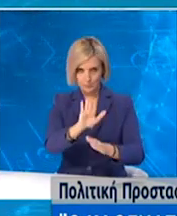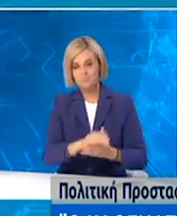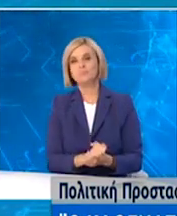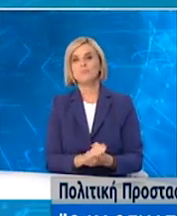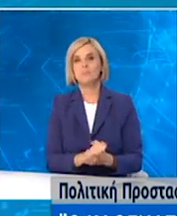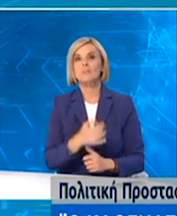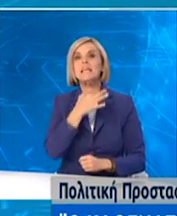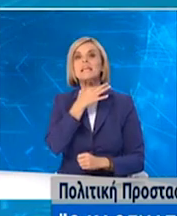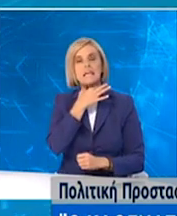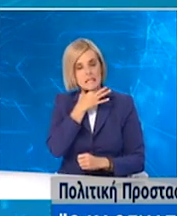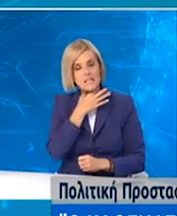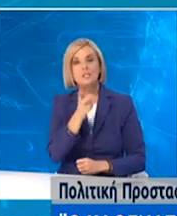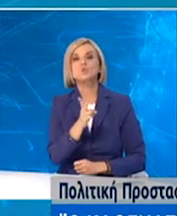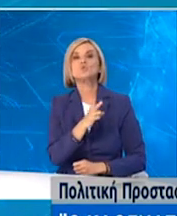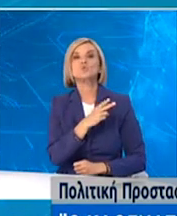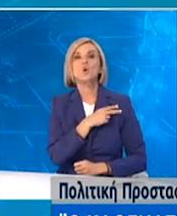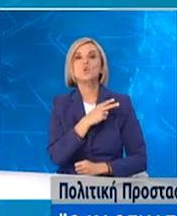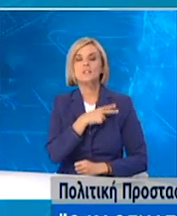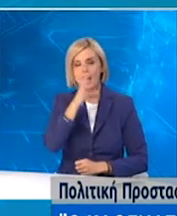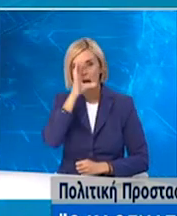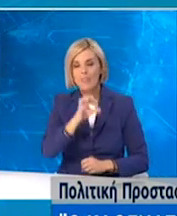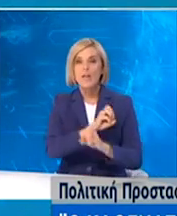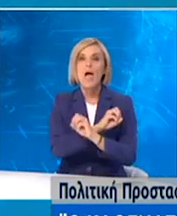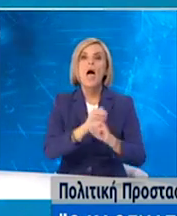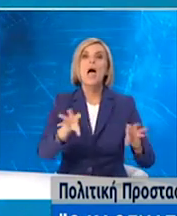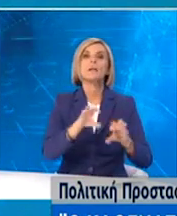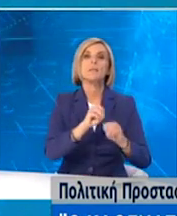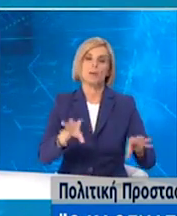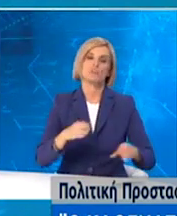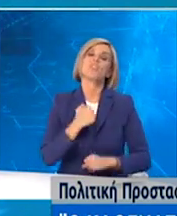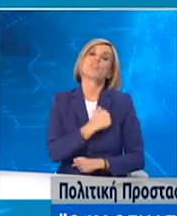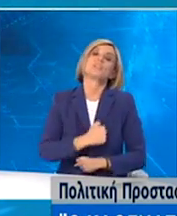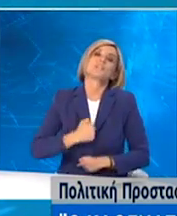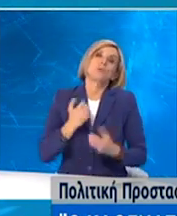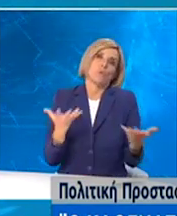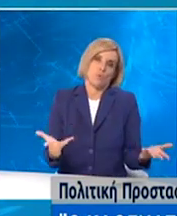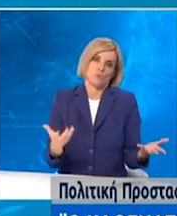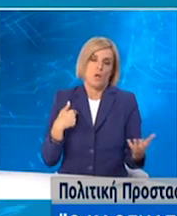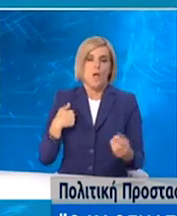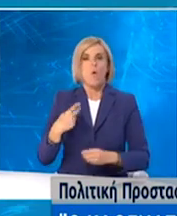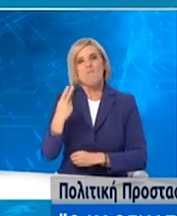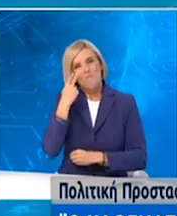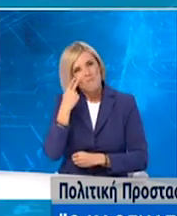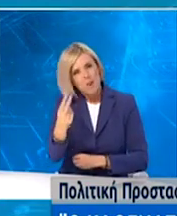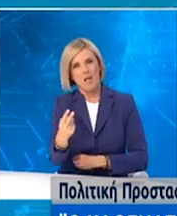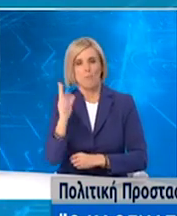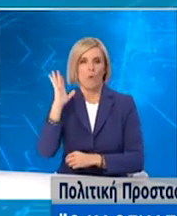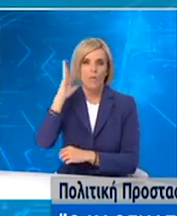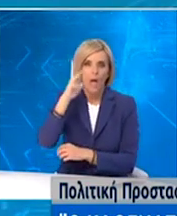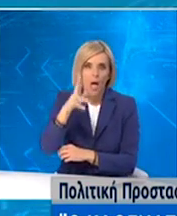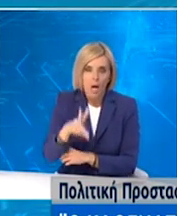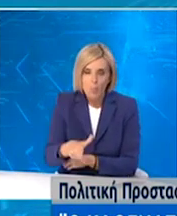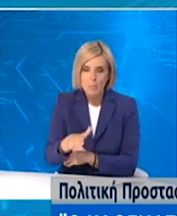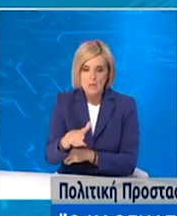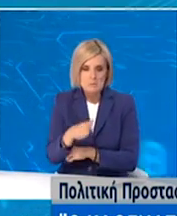να υπάρχει έγκυρη ενημέρωση. Δυστυχώς, και το λέω με παράπονο, βλέπω καθημερινά να